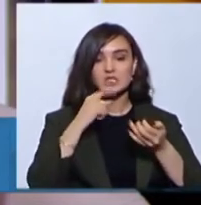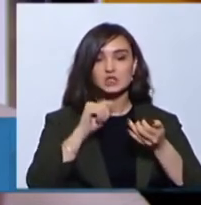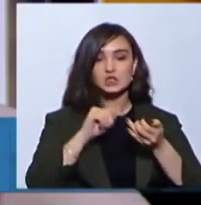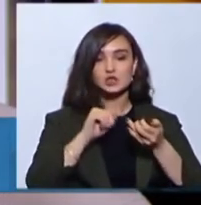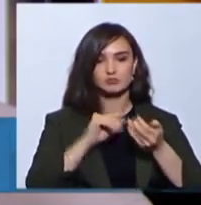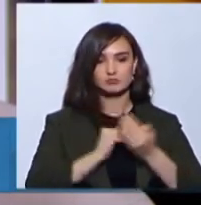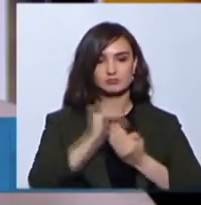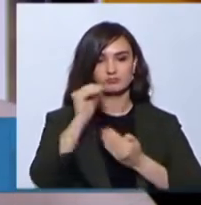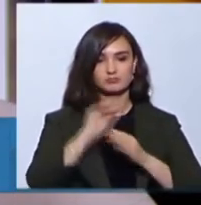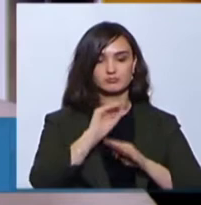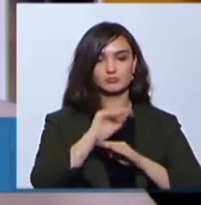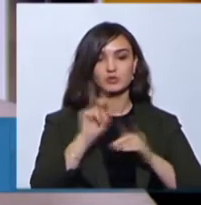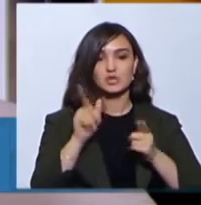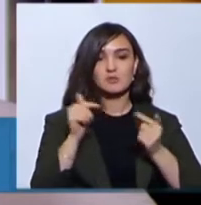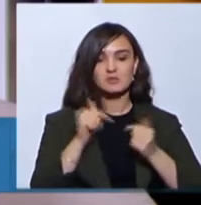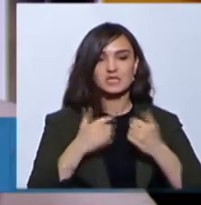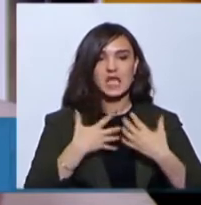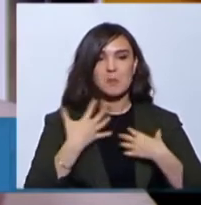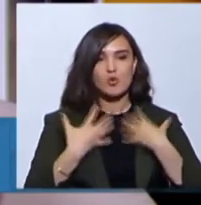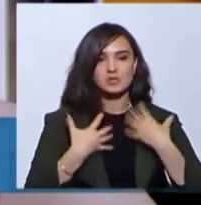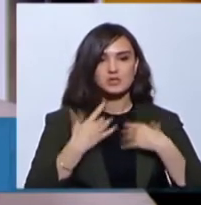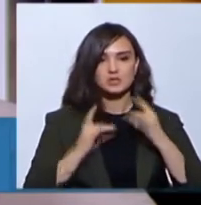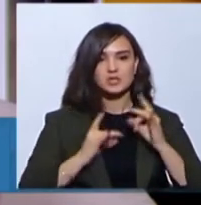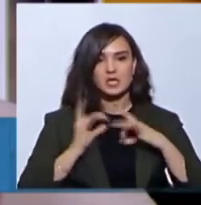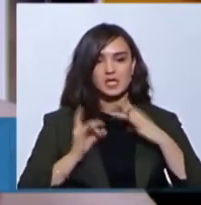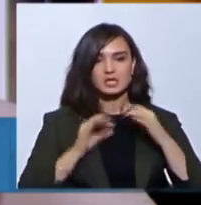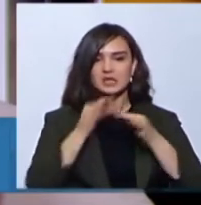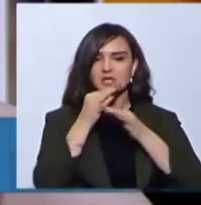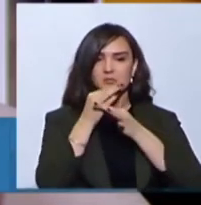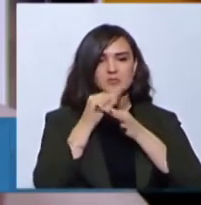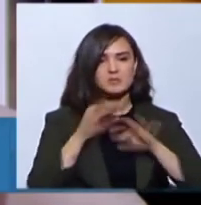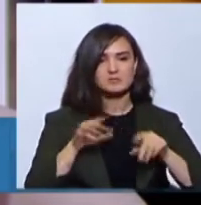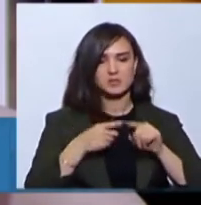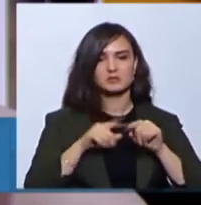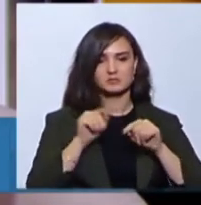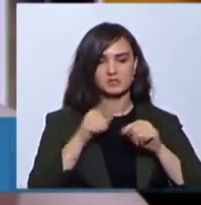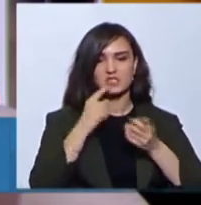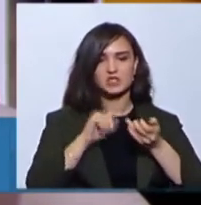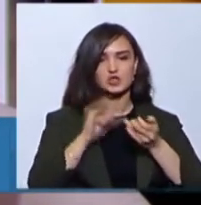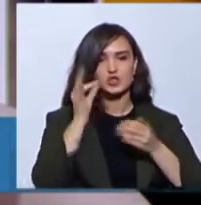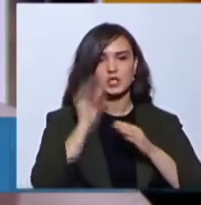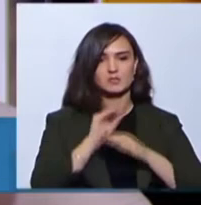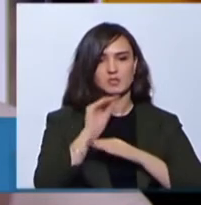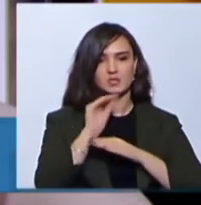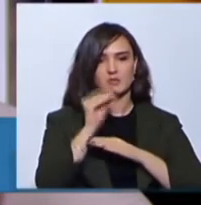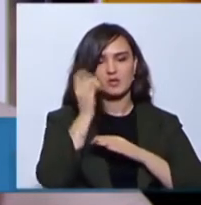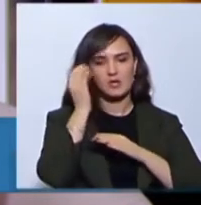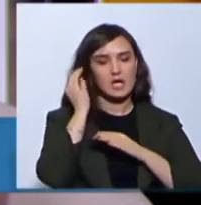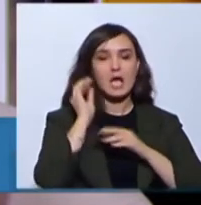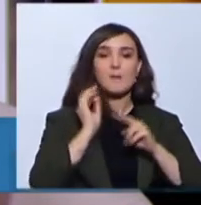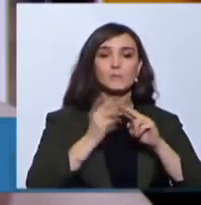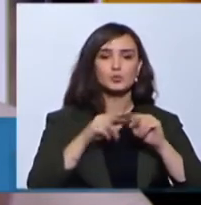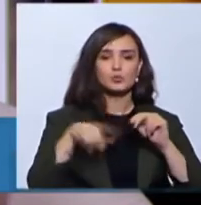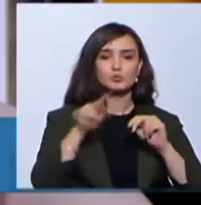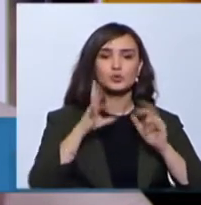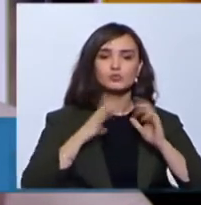დონე მაიწიოს. შესაბამისად, ემოციურ სტრესზე და ნებისმიერ სტრესზე ორგანიზმი რეაგირებს სისხლში შაქრის დონის მატებით, ამიტომ